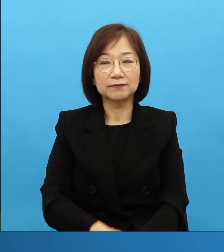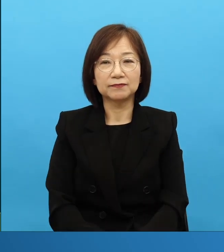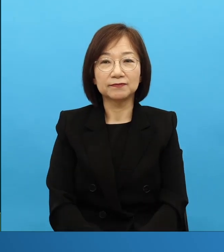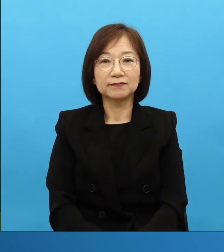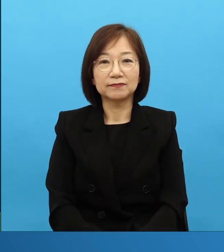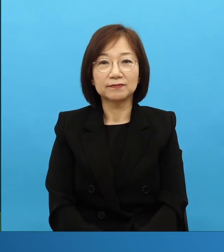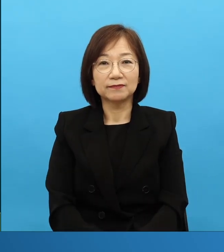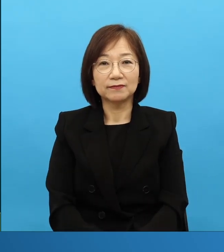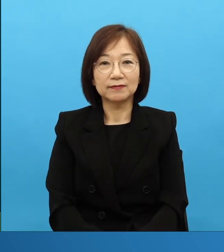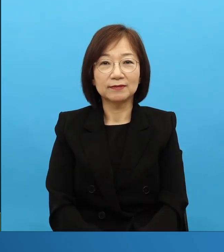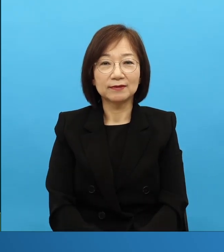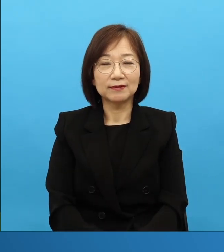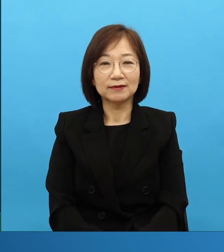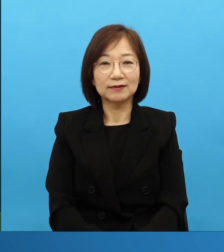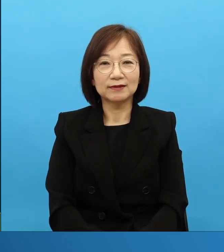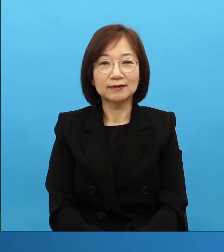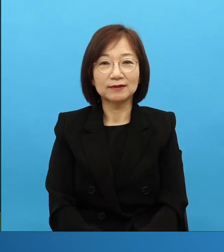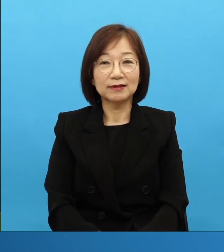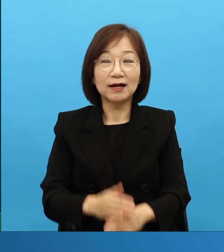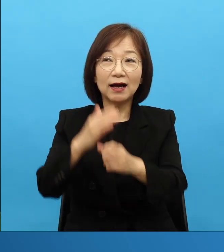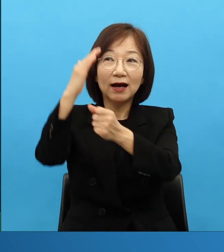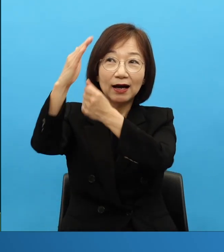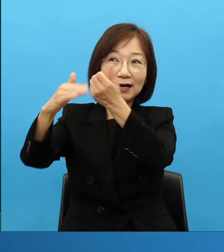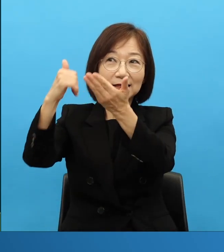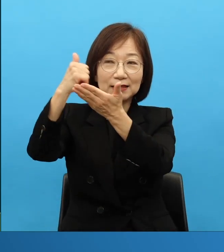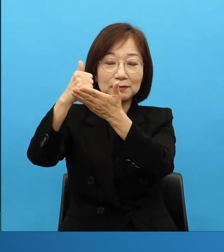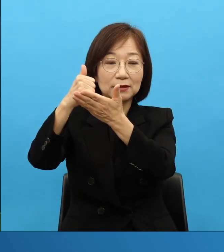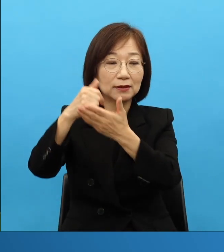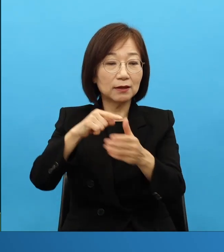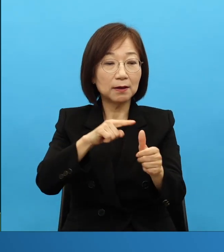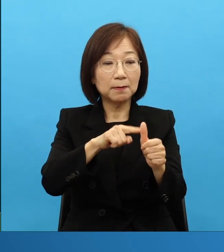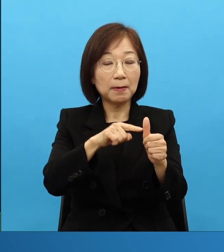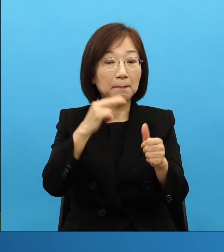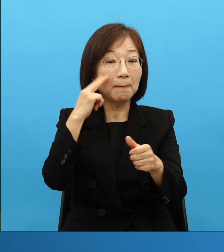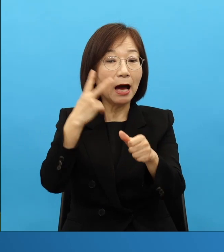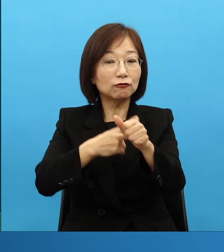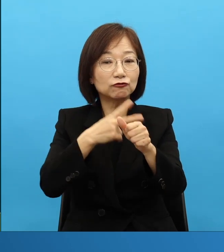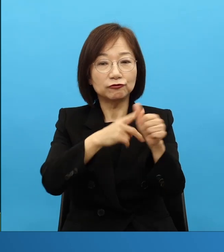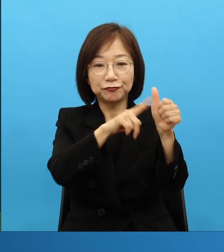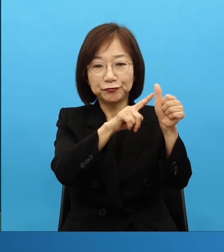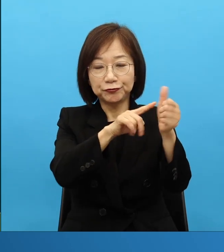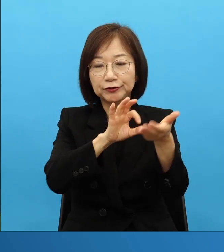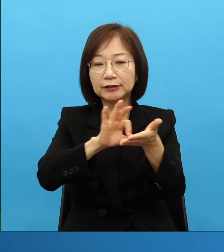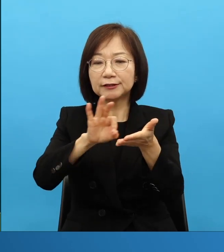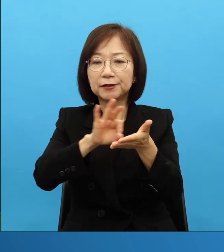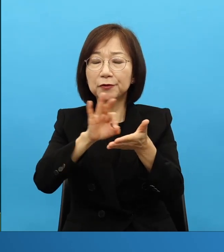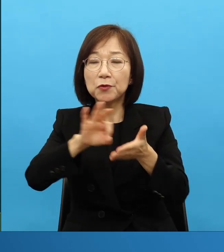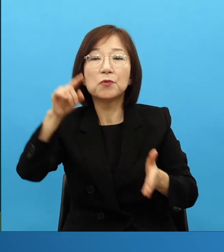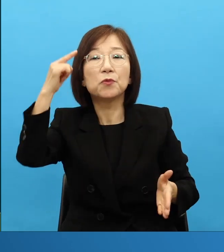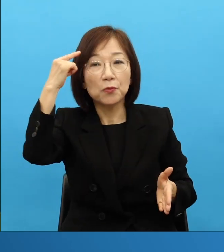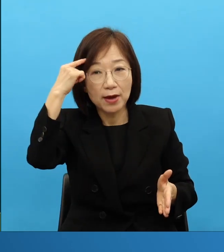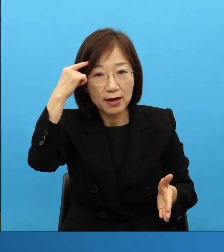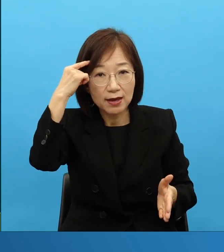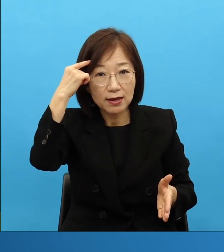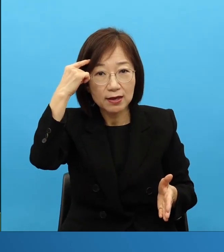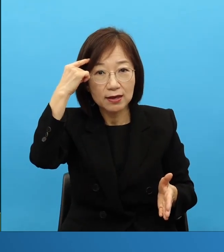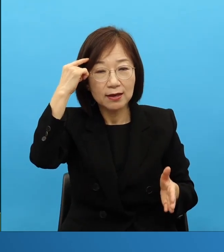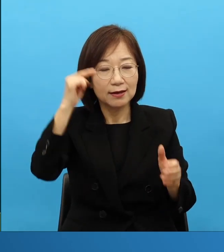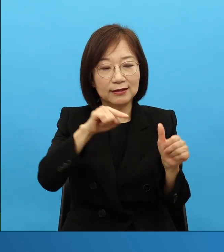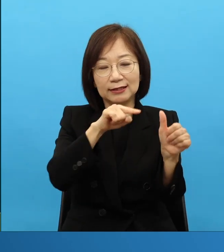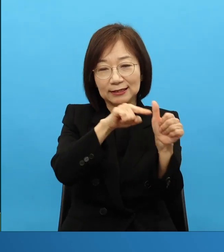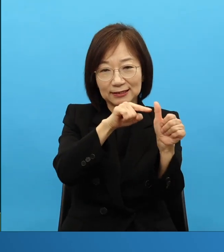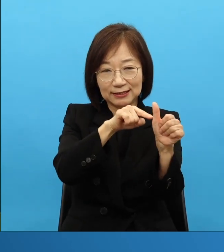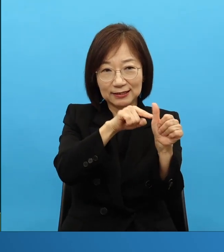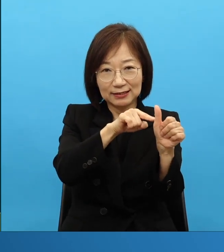하나님은 바울을 사용하셨을까요? Why did God use Paul? 바울은 먼저